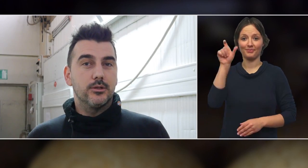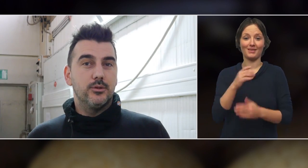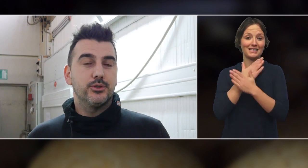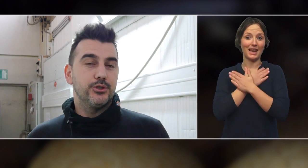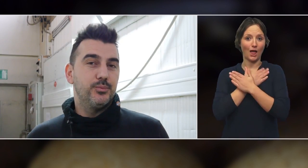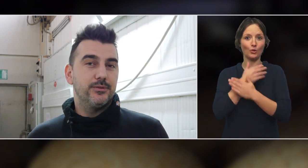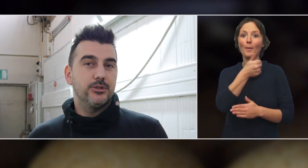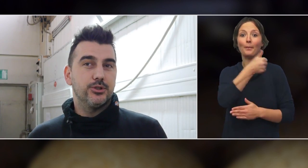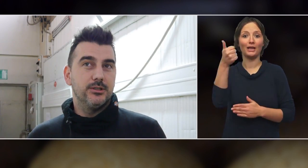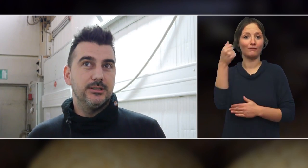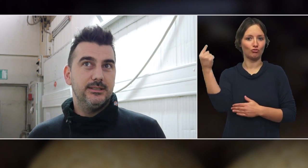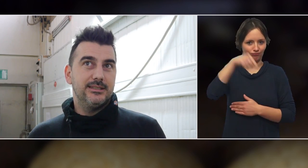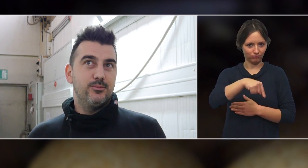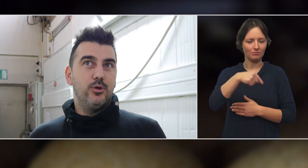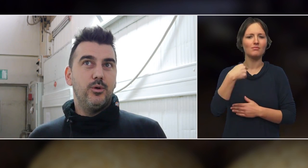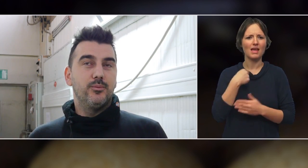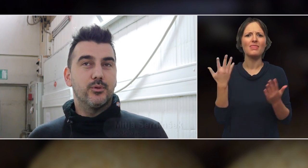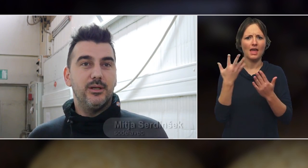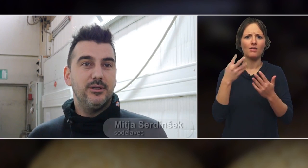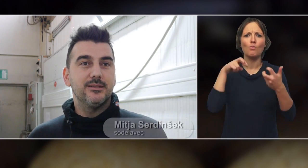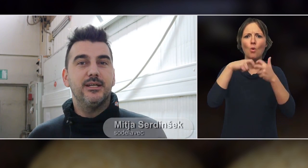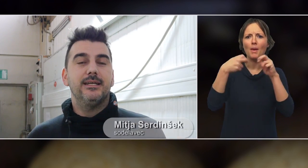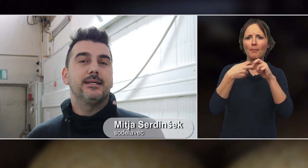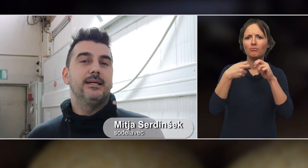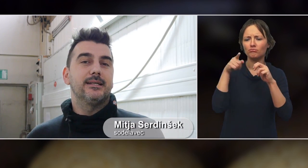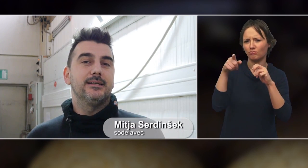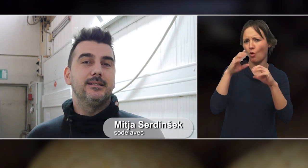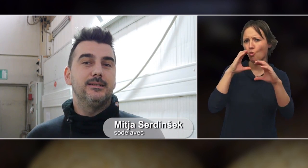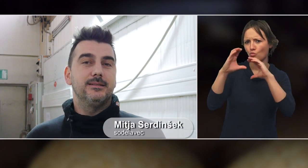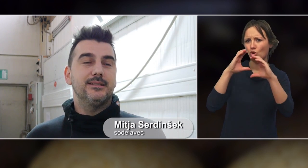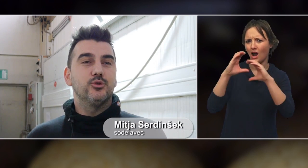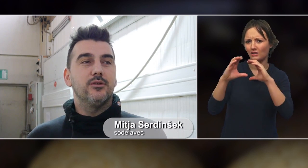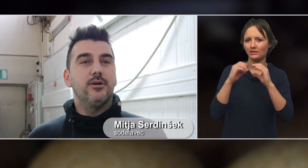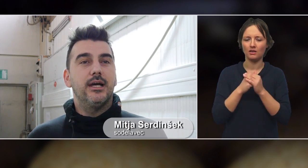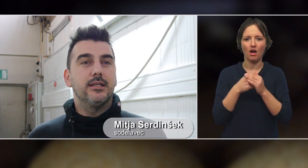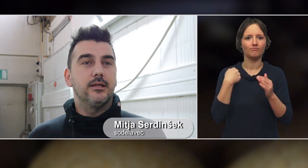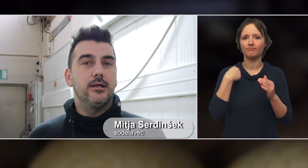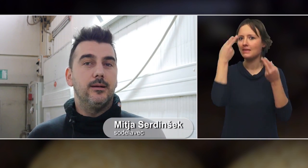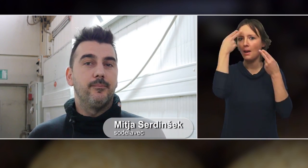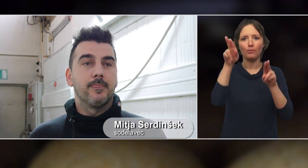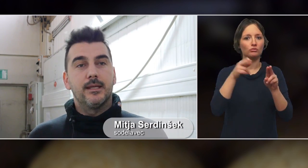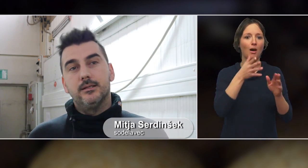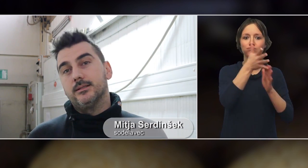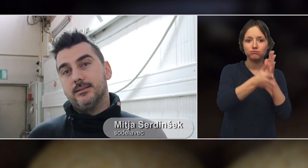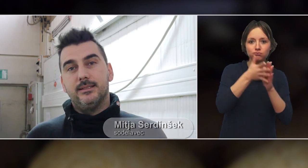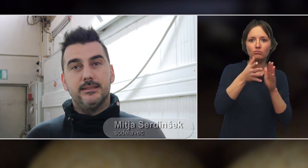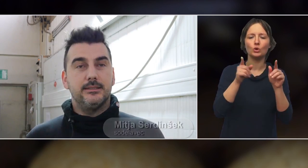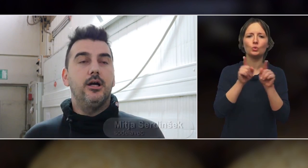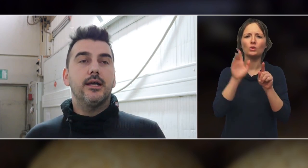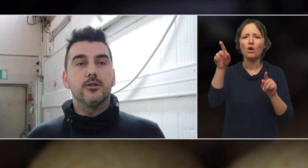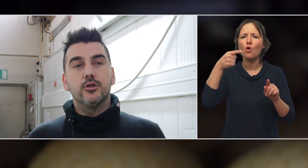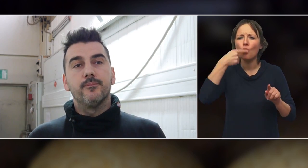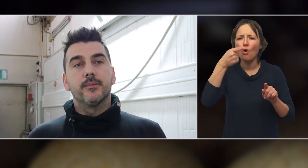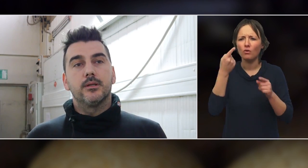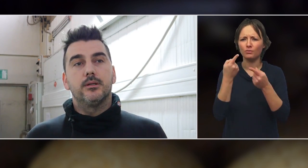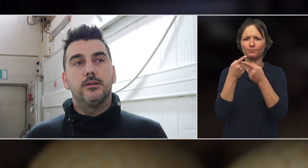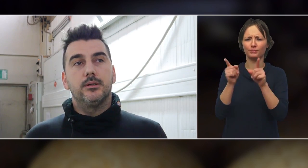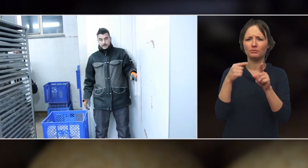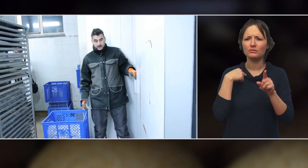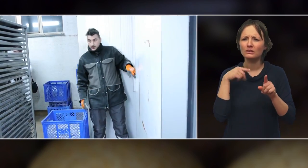Zlatkotovo, ko je prišel prvič, sicer bilo malo problema za mene, ker nisem bil navajen na te znake in